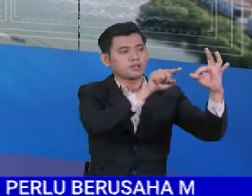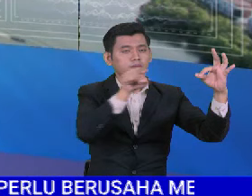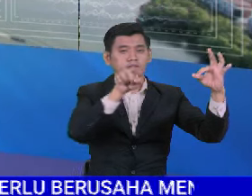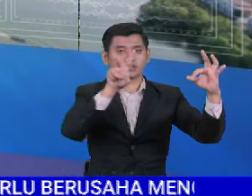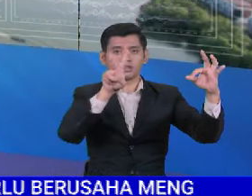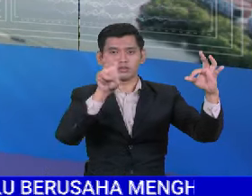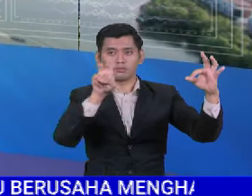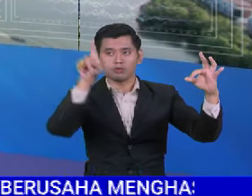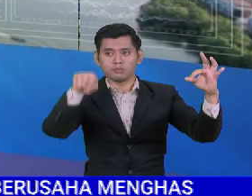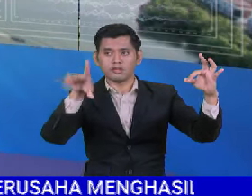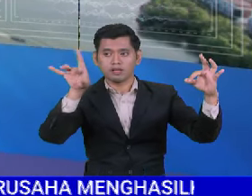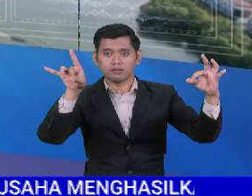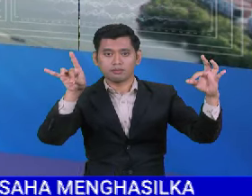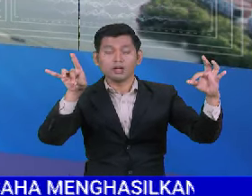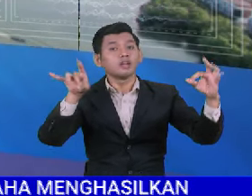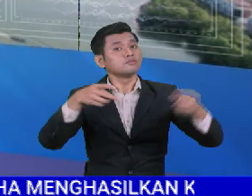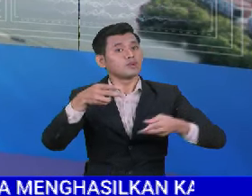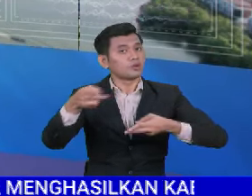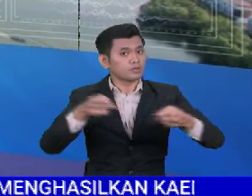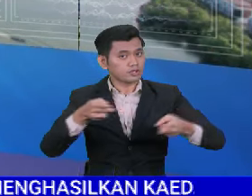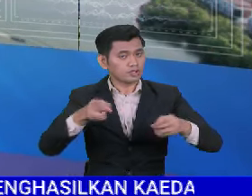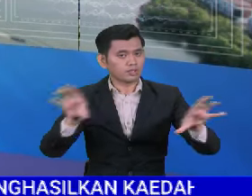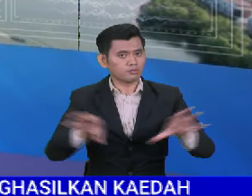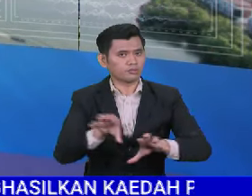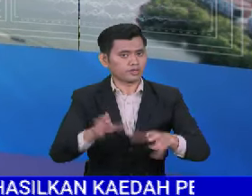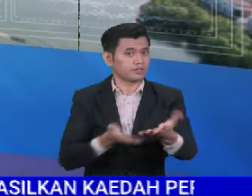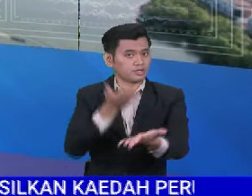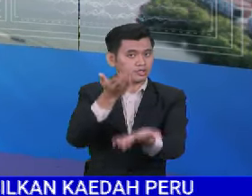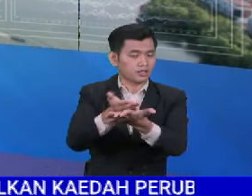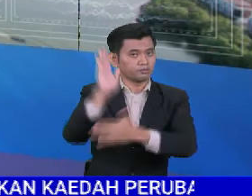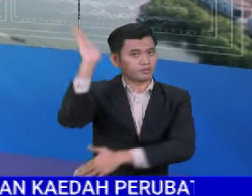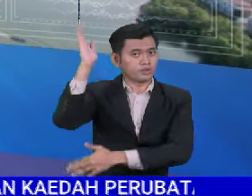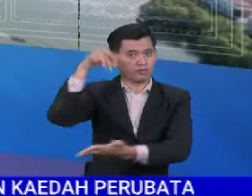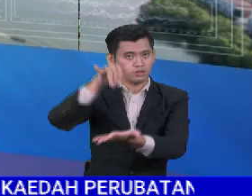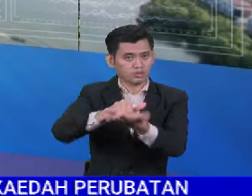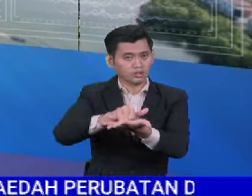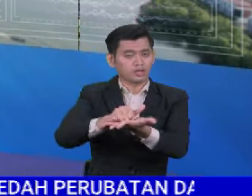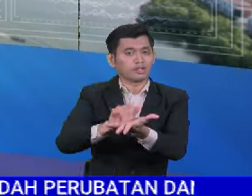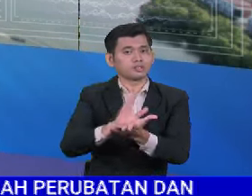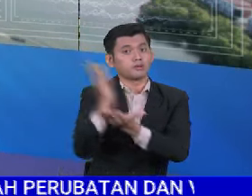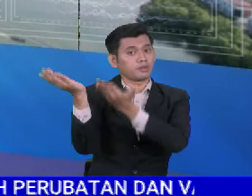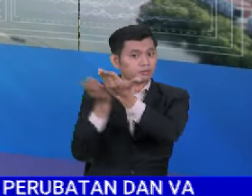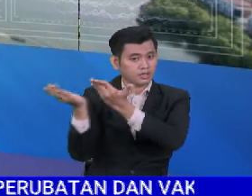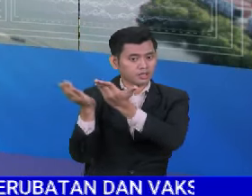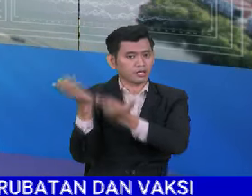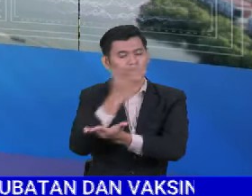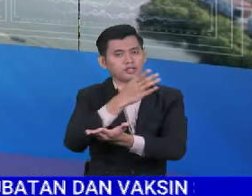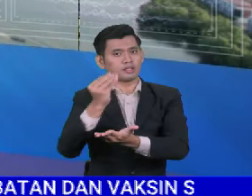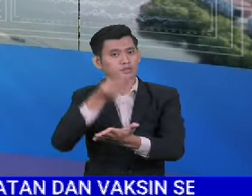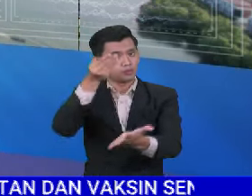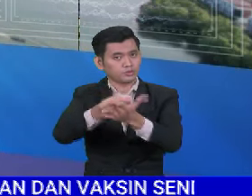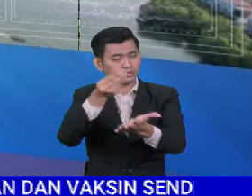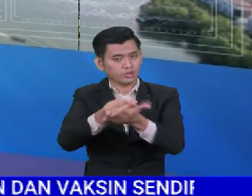dan 20 ongkos depan antara isu yang akan diketengahkan Dalam Seminar itu termasuklah kemudahan atau sumber